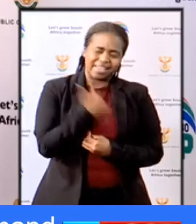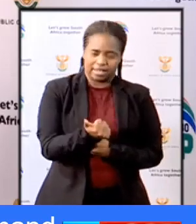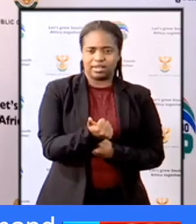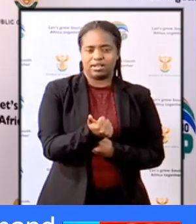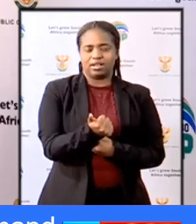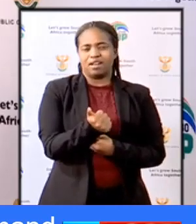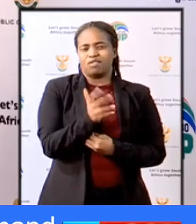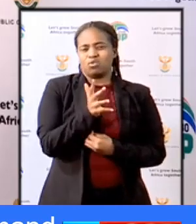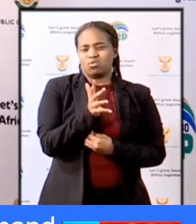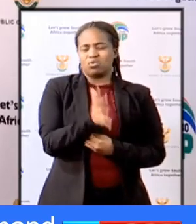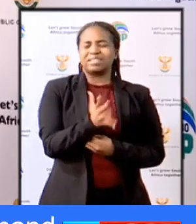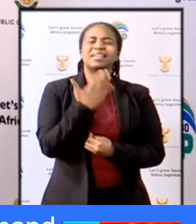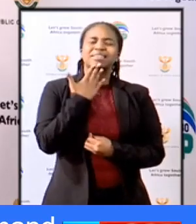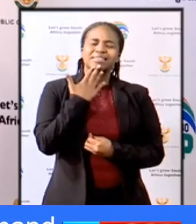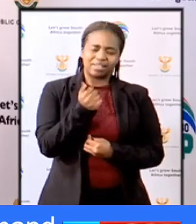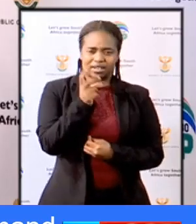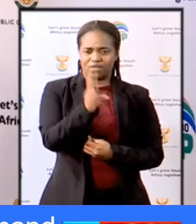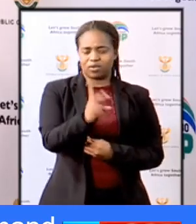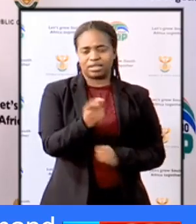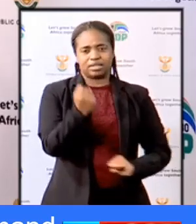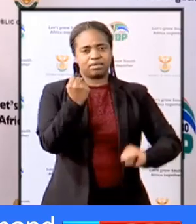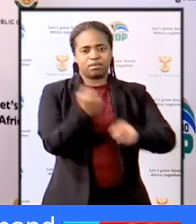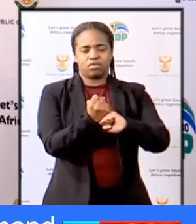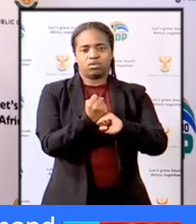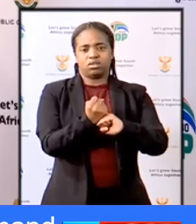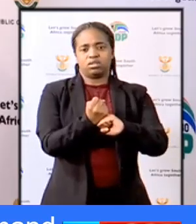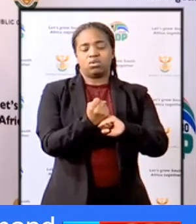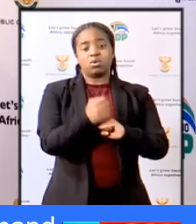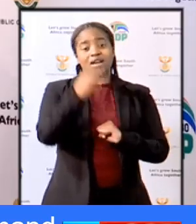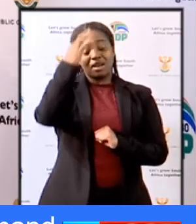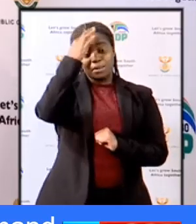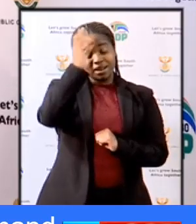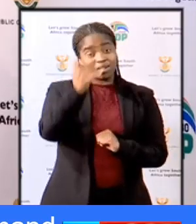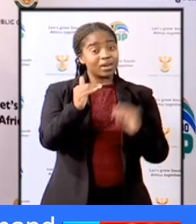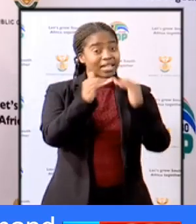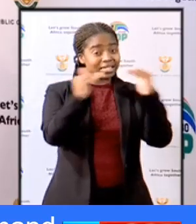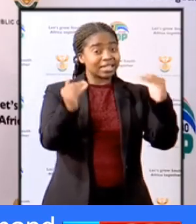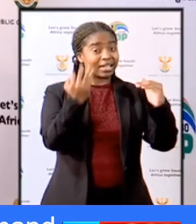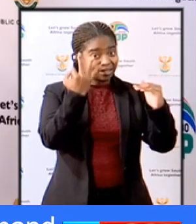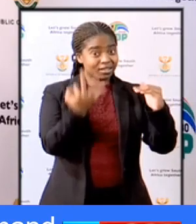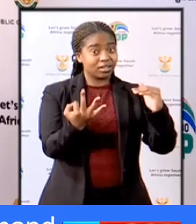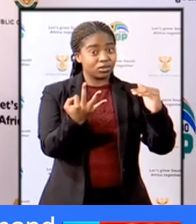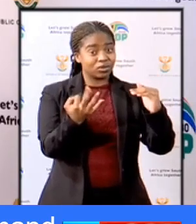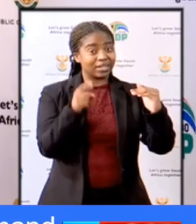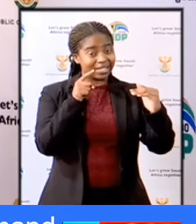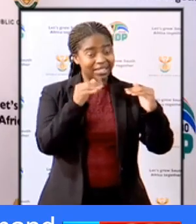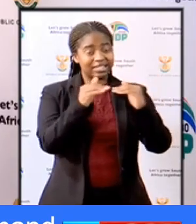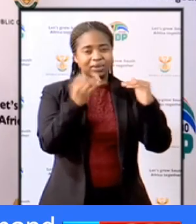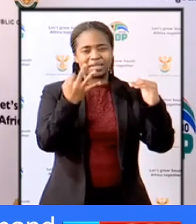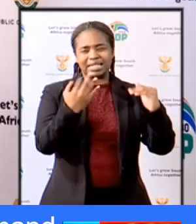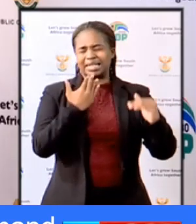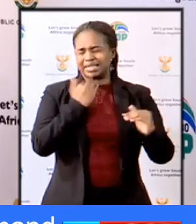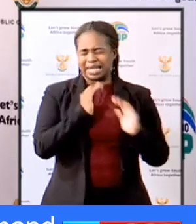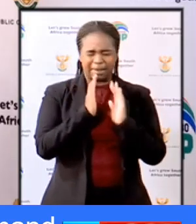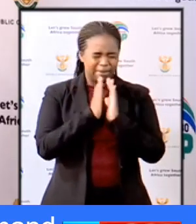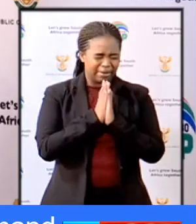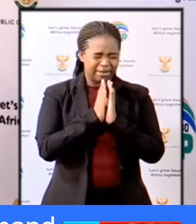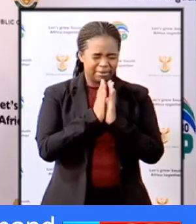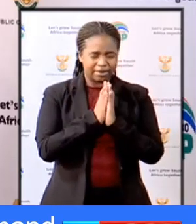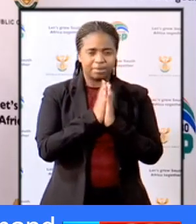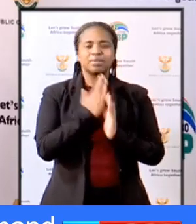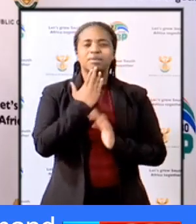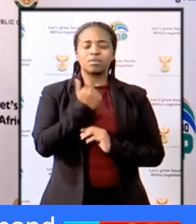kakhulu ukuthi niphinde nisekele kulezi ngalesithathu Sekufanele ngempela